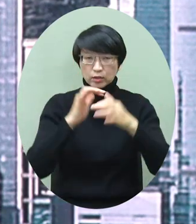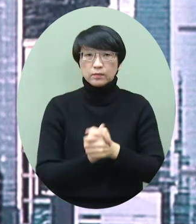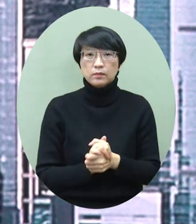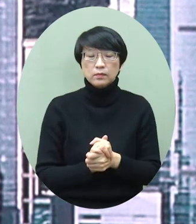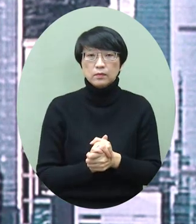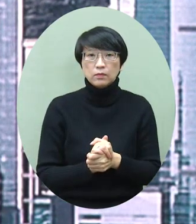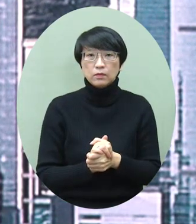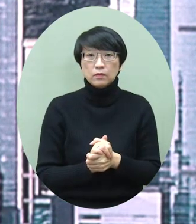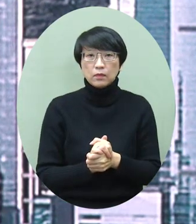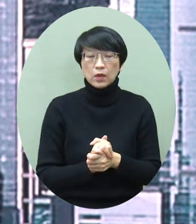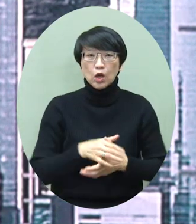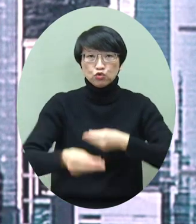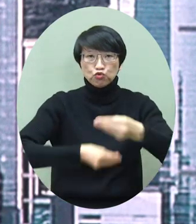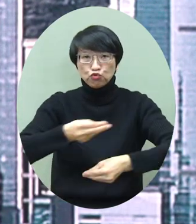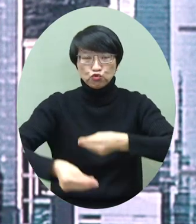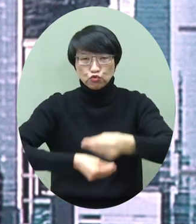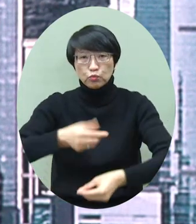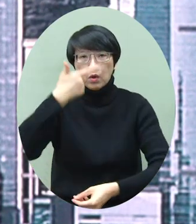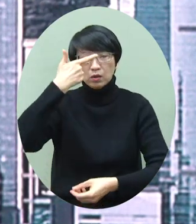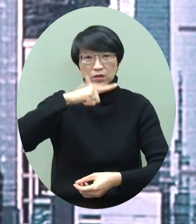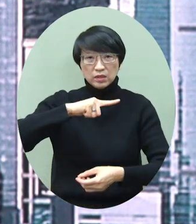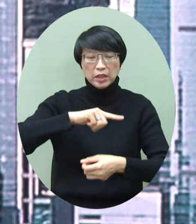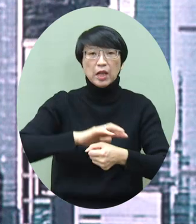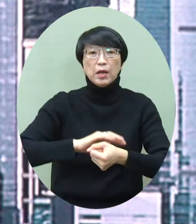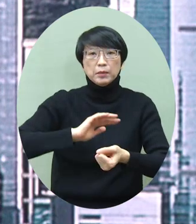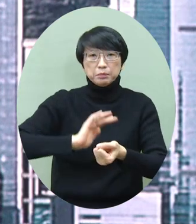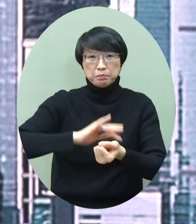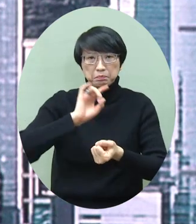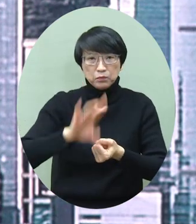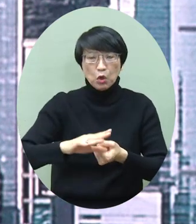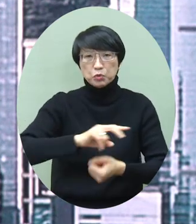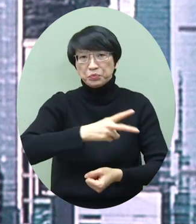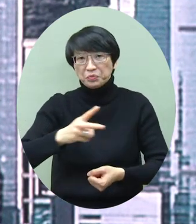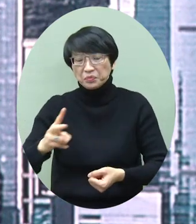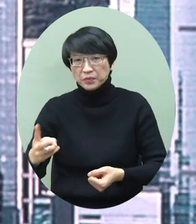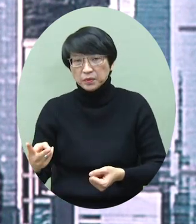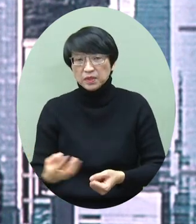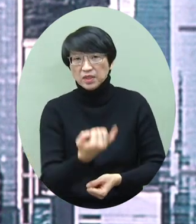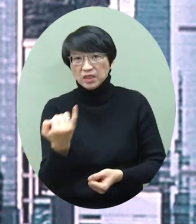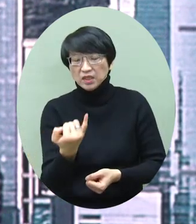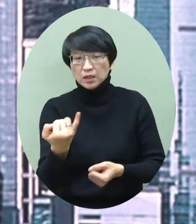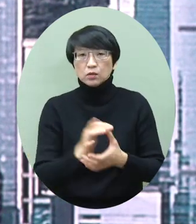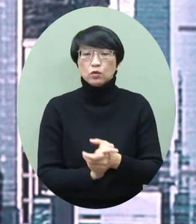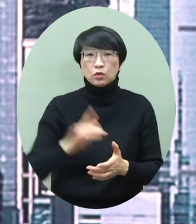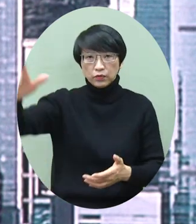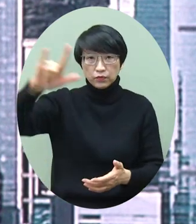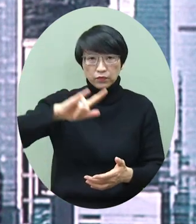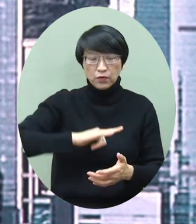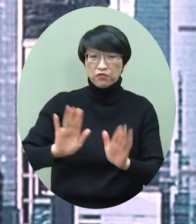現更具傳播力的新變種病毒，因此政府需要做好入境防控的把